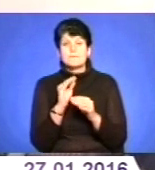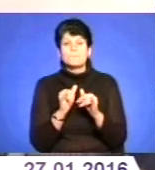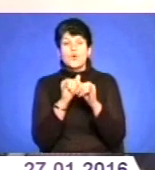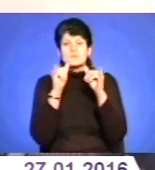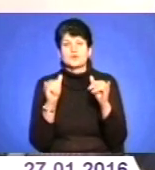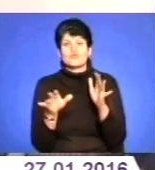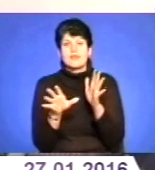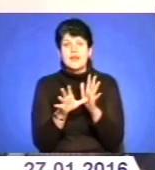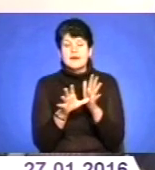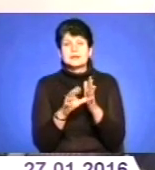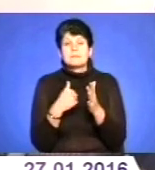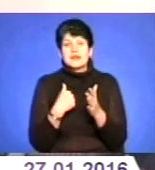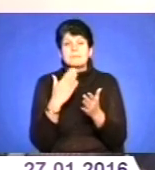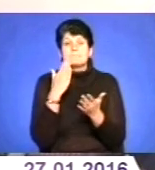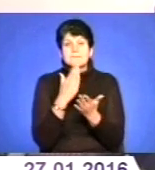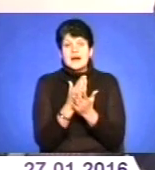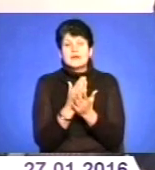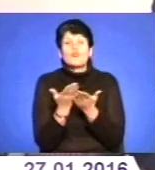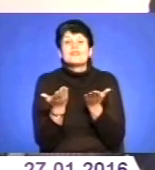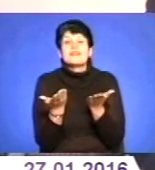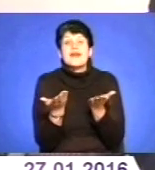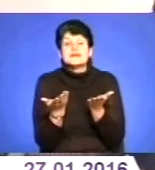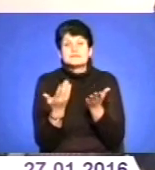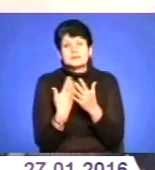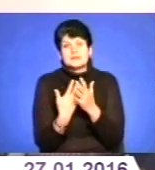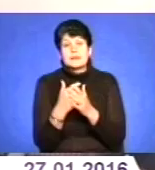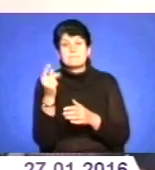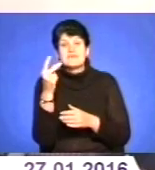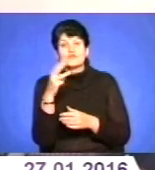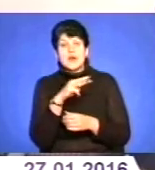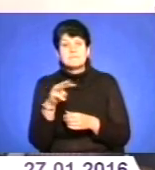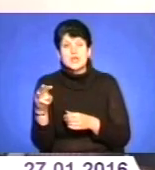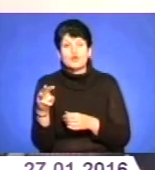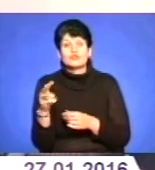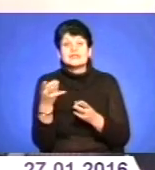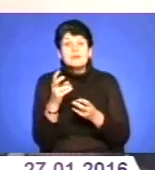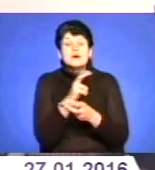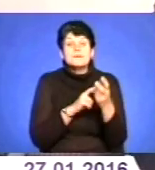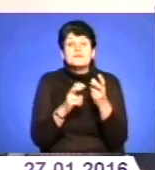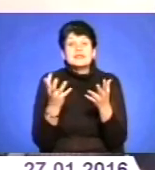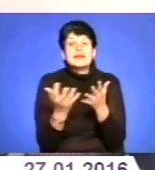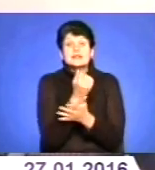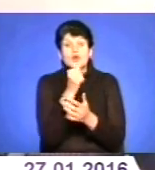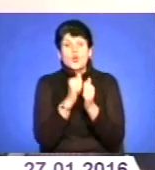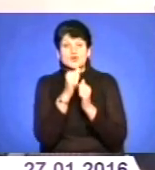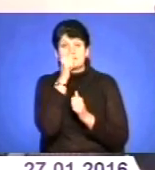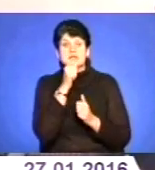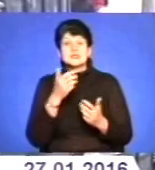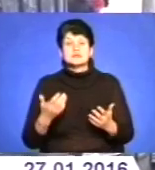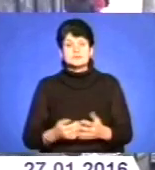підняттю електроенергії, ми маємо десь в межах 1,5 мільйона, треба вишукати щомісяця